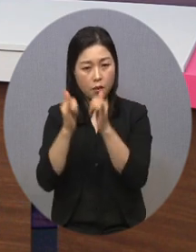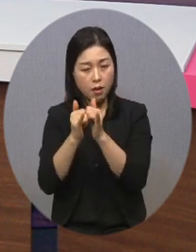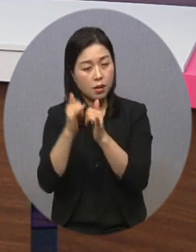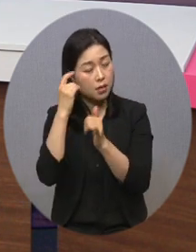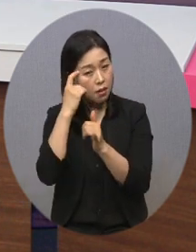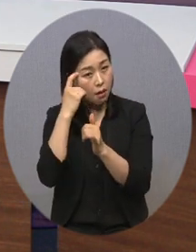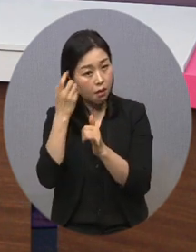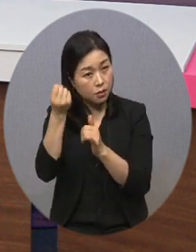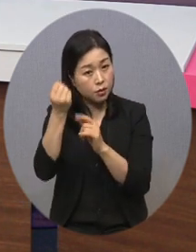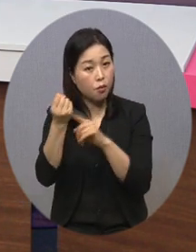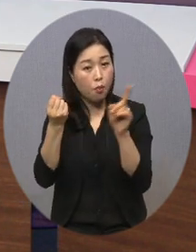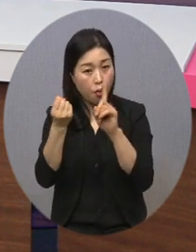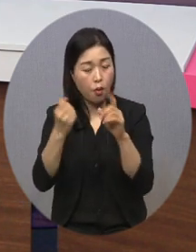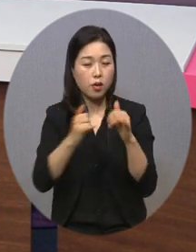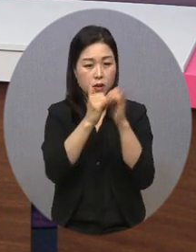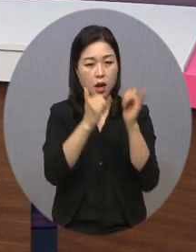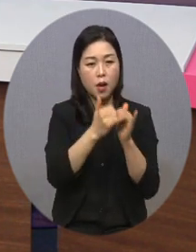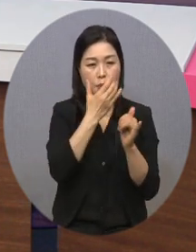인식이